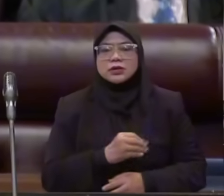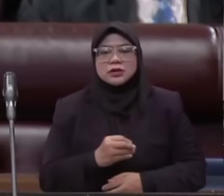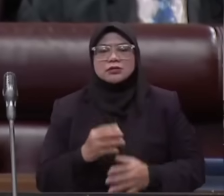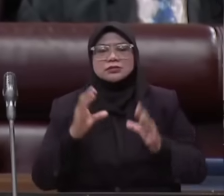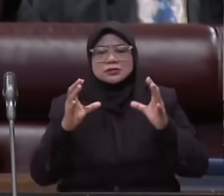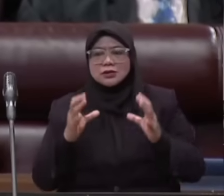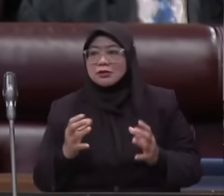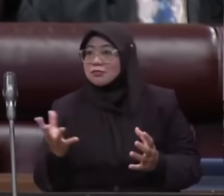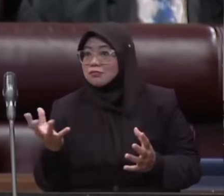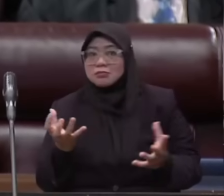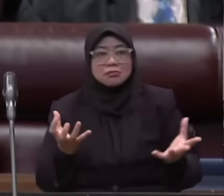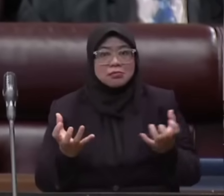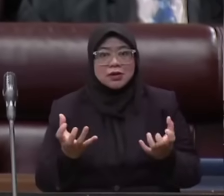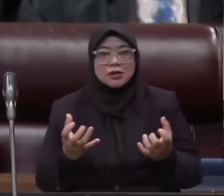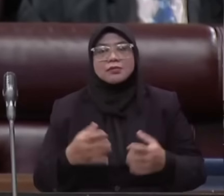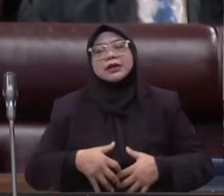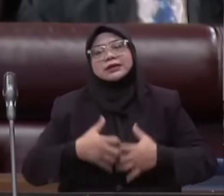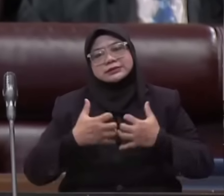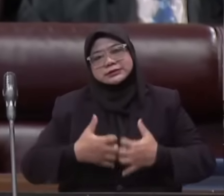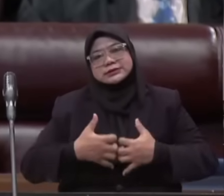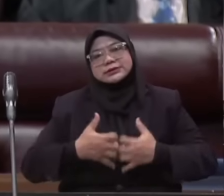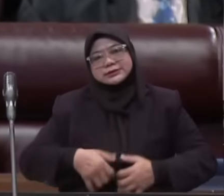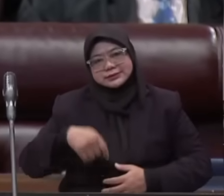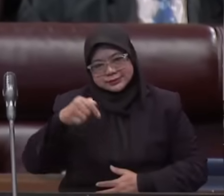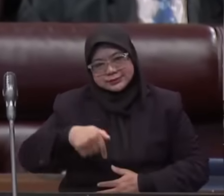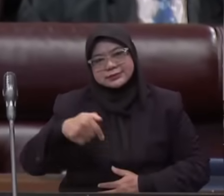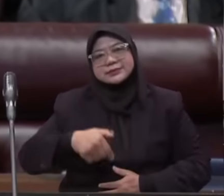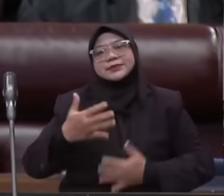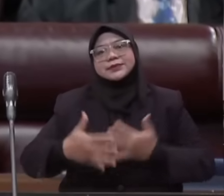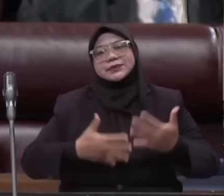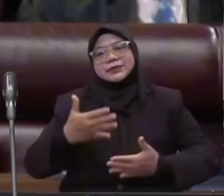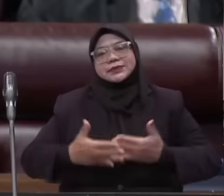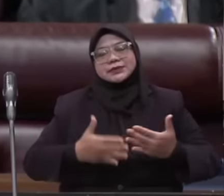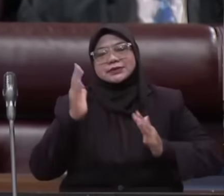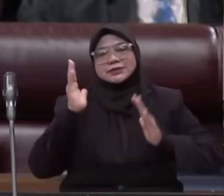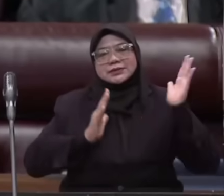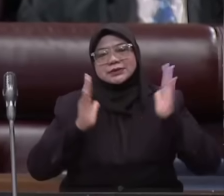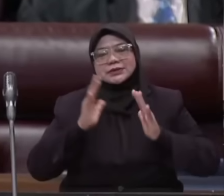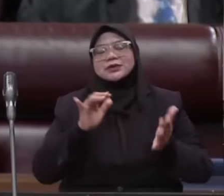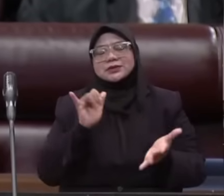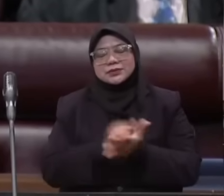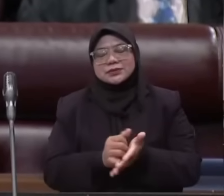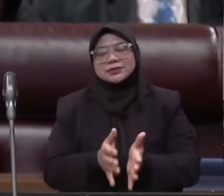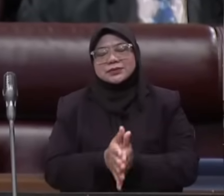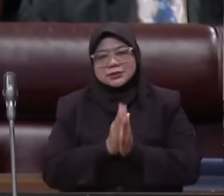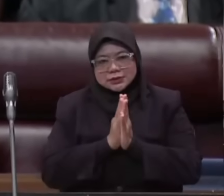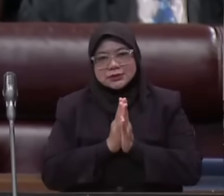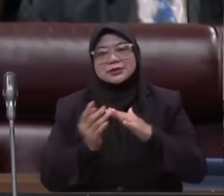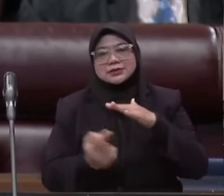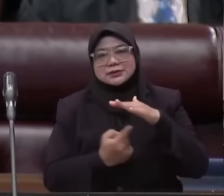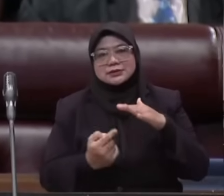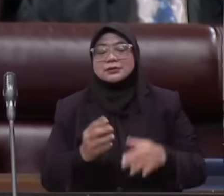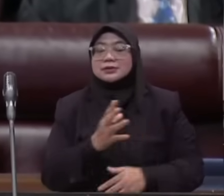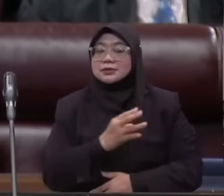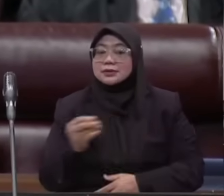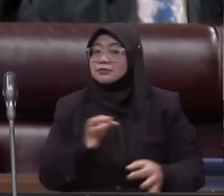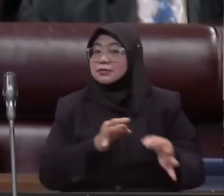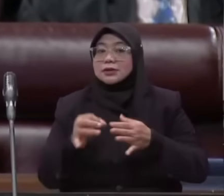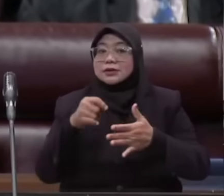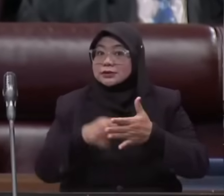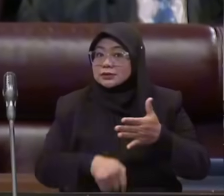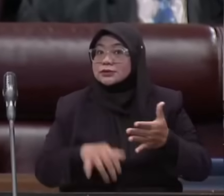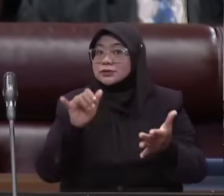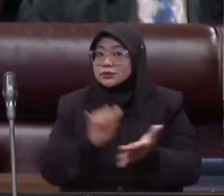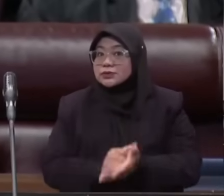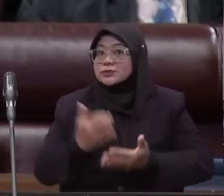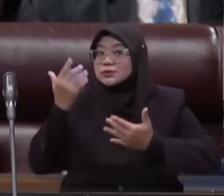terbuka siapa Nak tapi dikenal buka kilang dia untuk proses di Malaysia itu saja yang kita minta rasa kita tapi butirannya kita akan